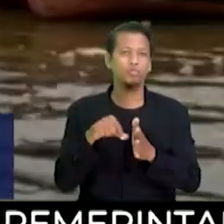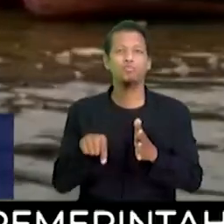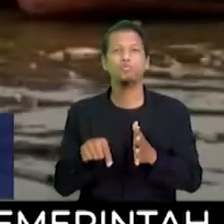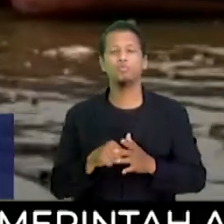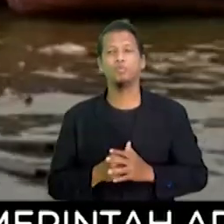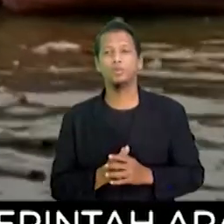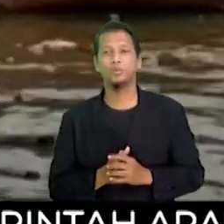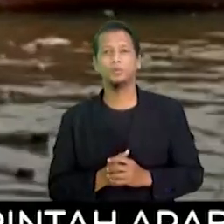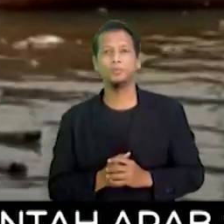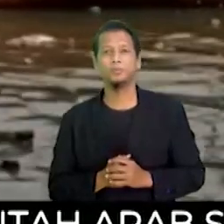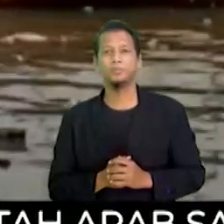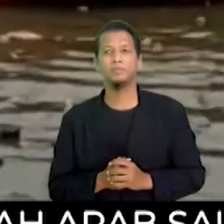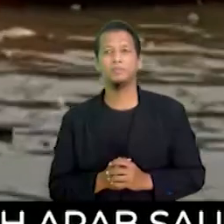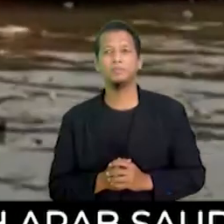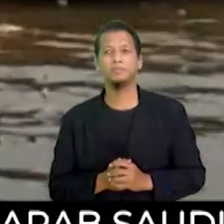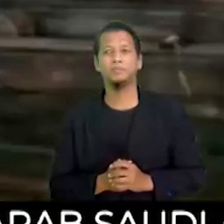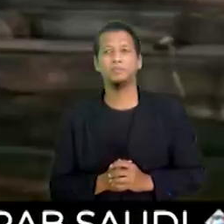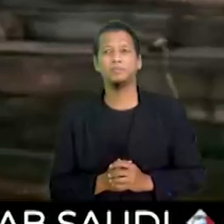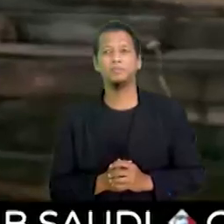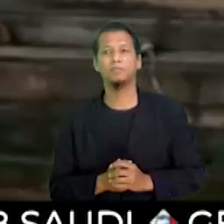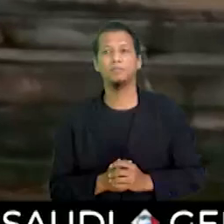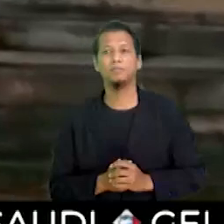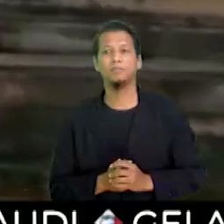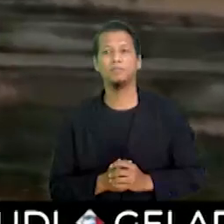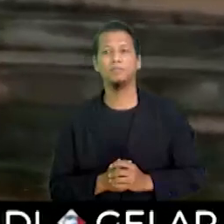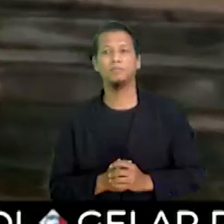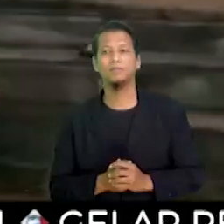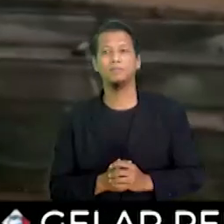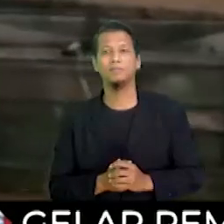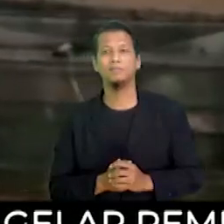Dari Jambi, Adrianus Susendra dan Jumalis Ali, iNews melaporkan.